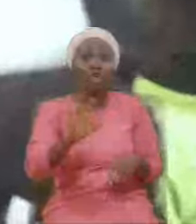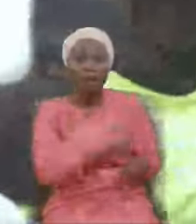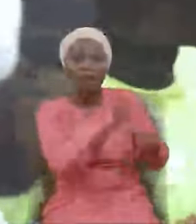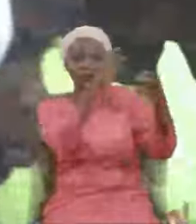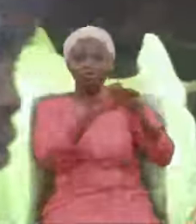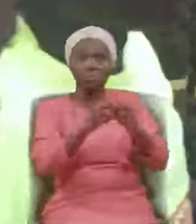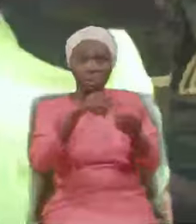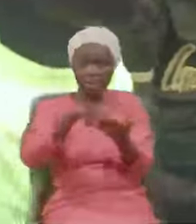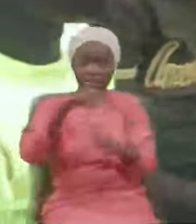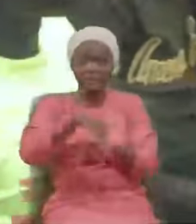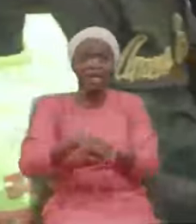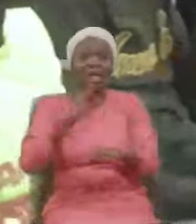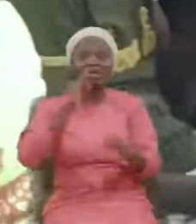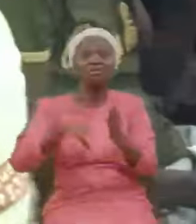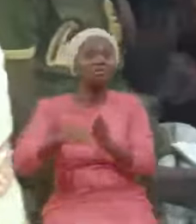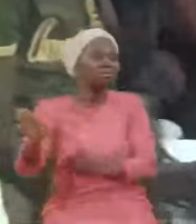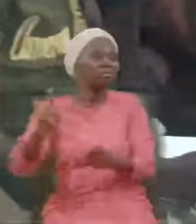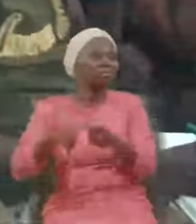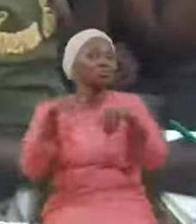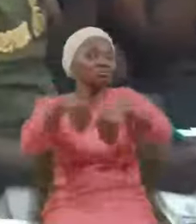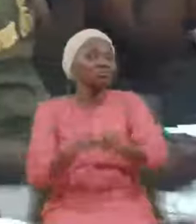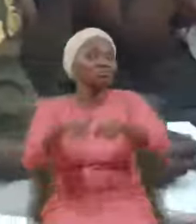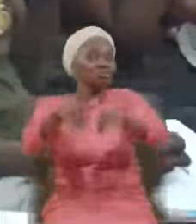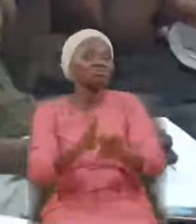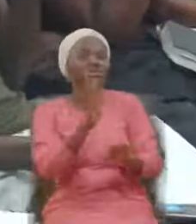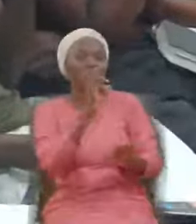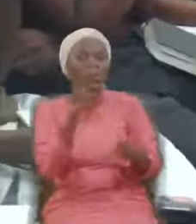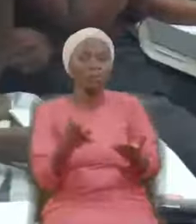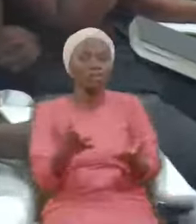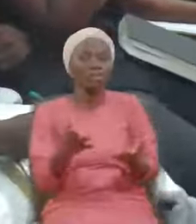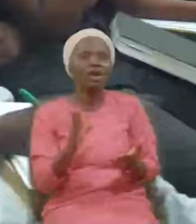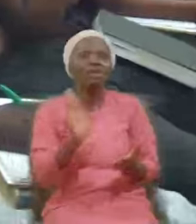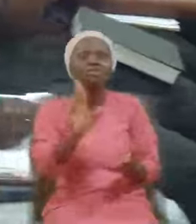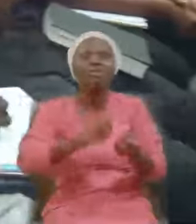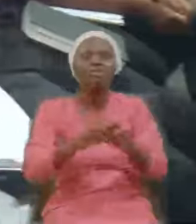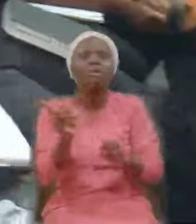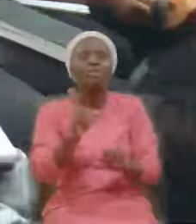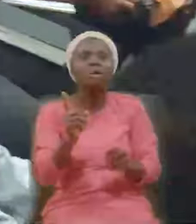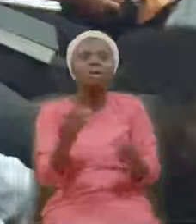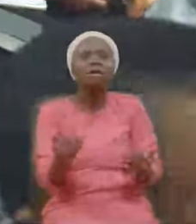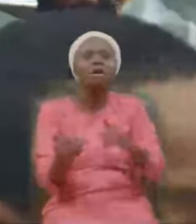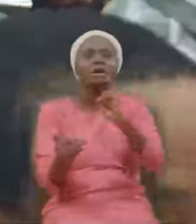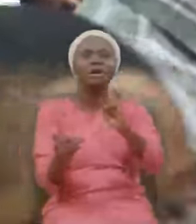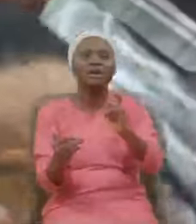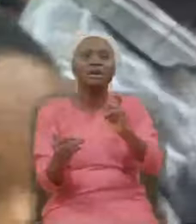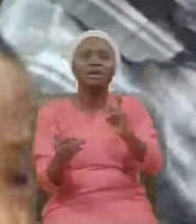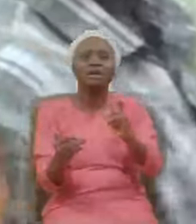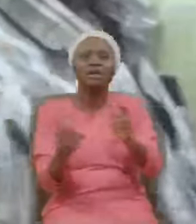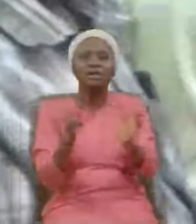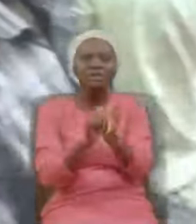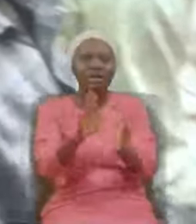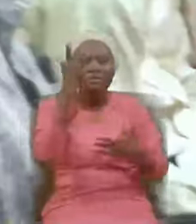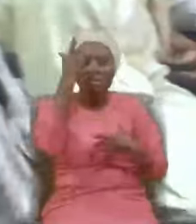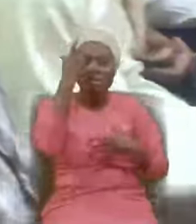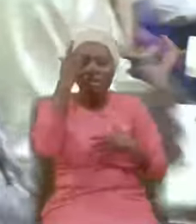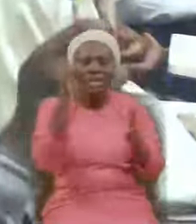mer. Où est votre problème ce soir? Où est la maladie là ce soir? Où est